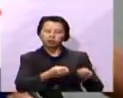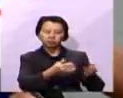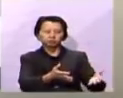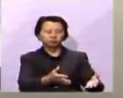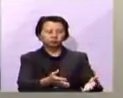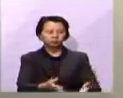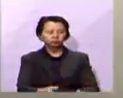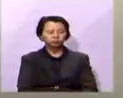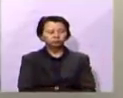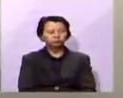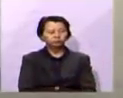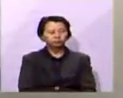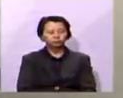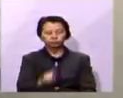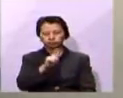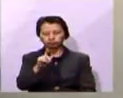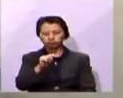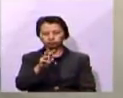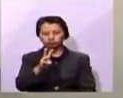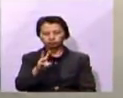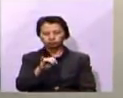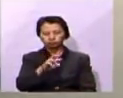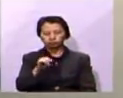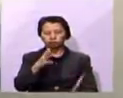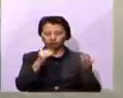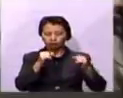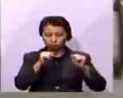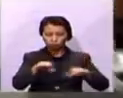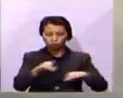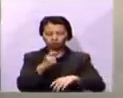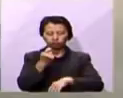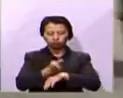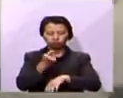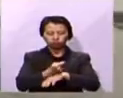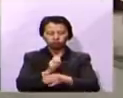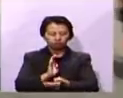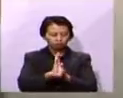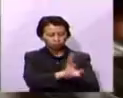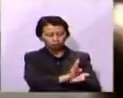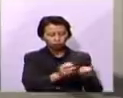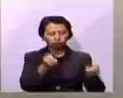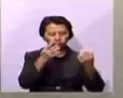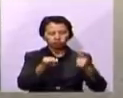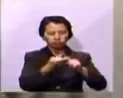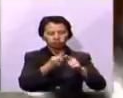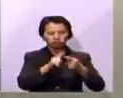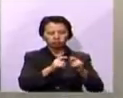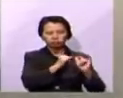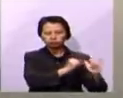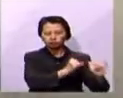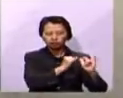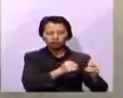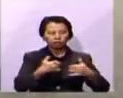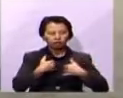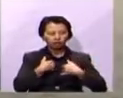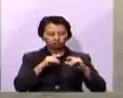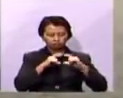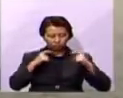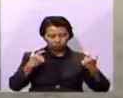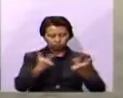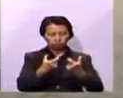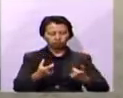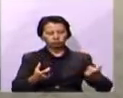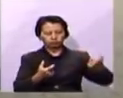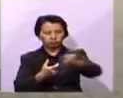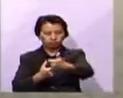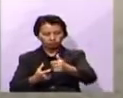Jadi Zawawi berharap dapat melaksanakan tugasnya membantu lebih ramai rakan seperjuangan berada di kelompok